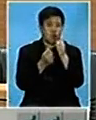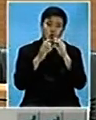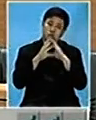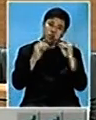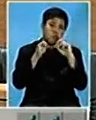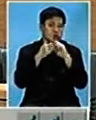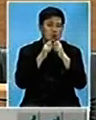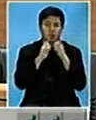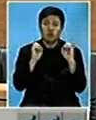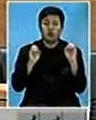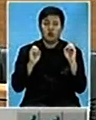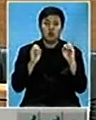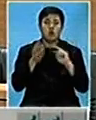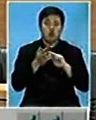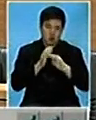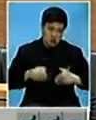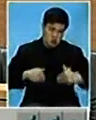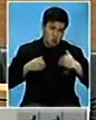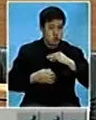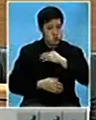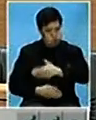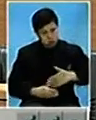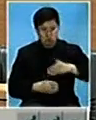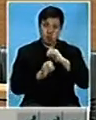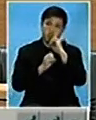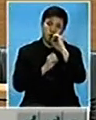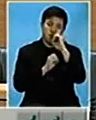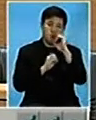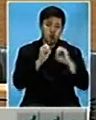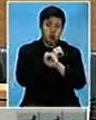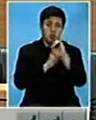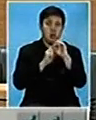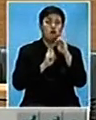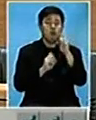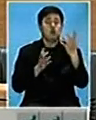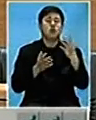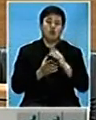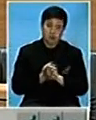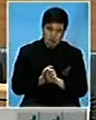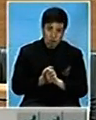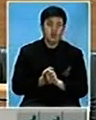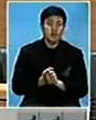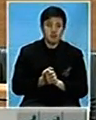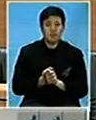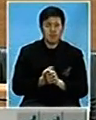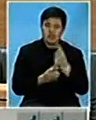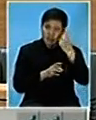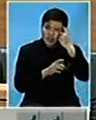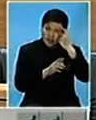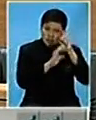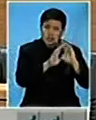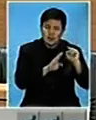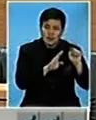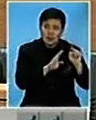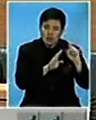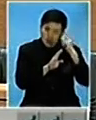ขได้และปลอดภัยได้ภายใต้หลักคิดดังกล่าวนี้เองจึงทำให้เกิด